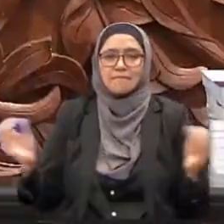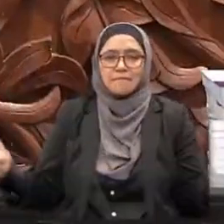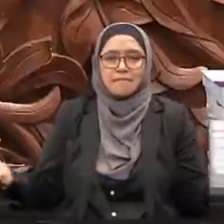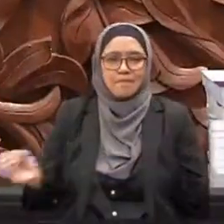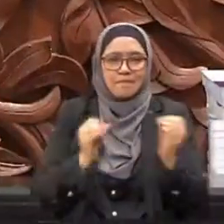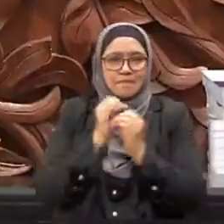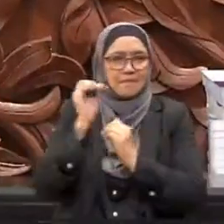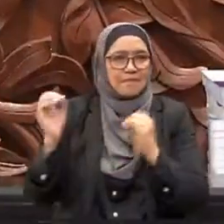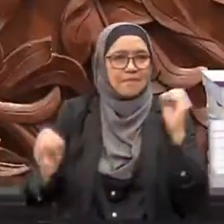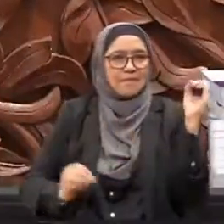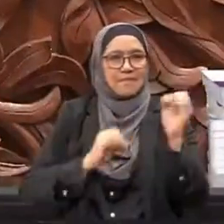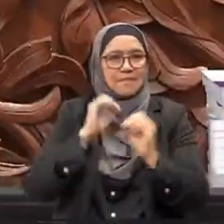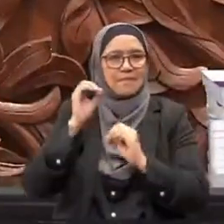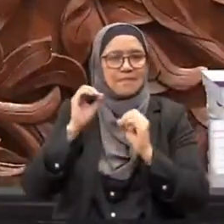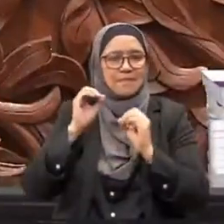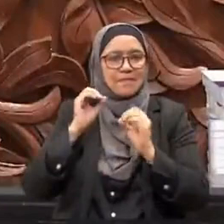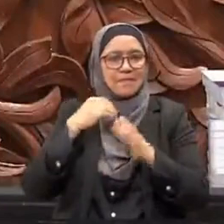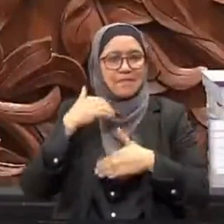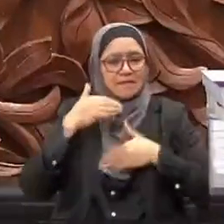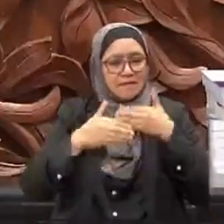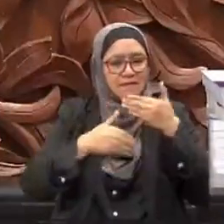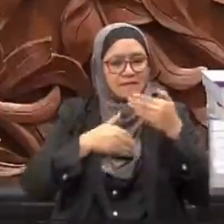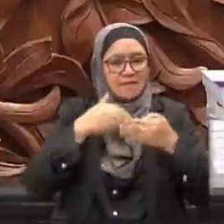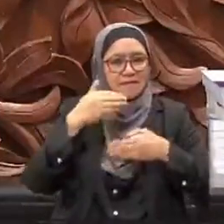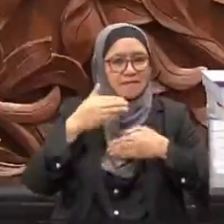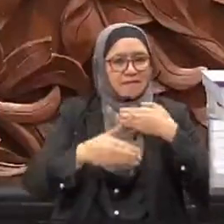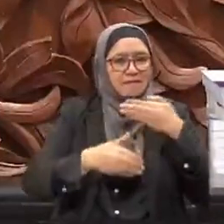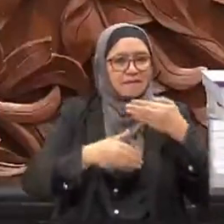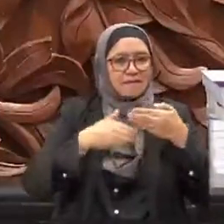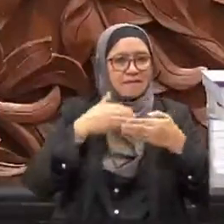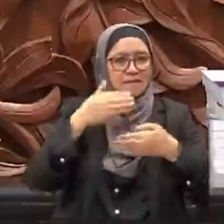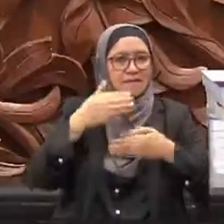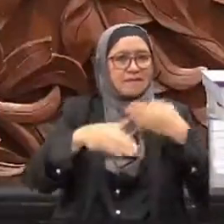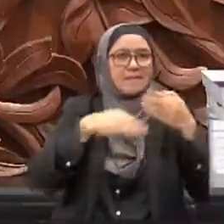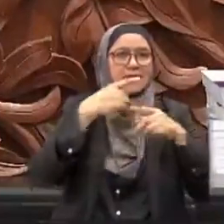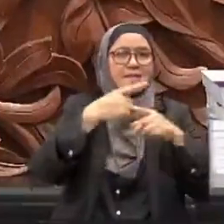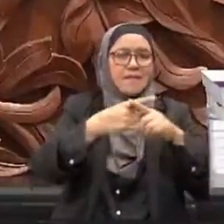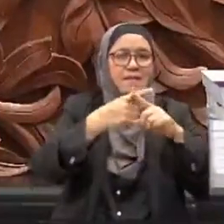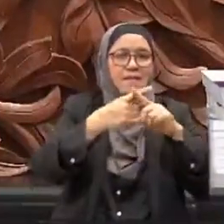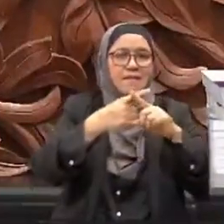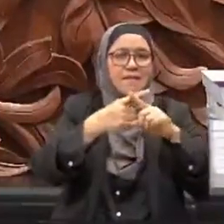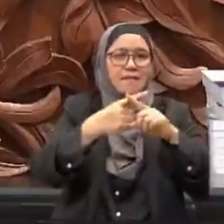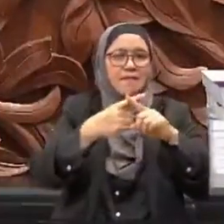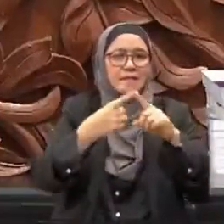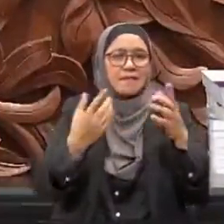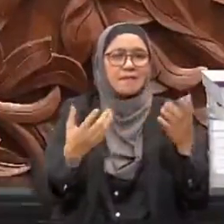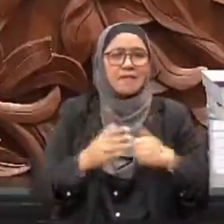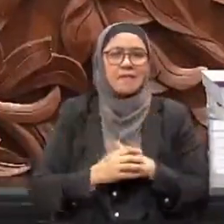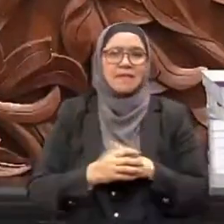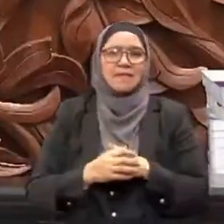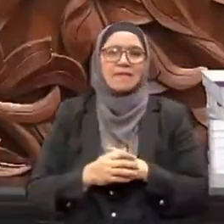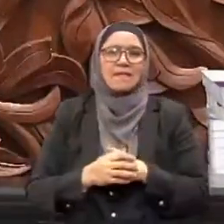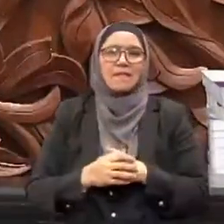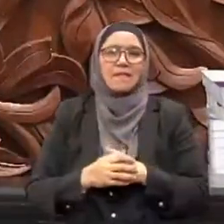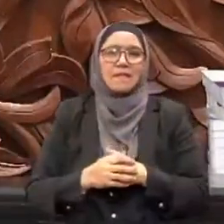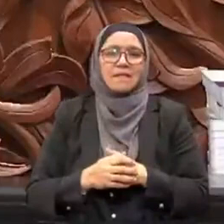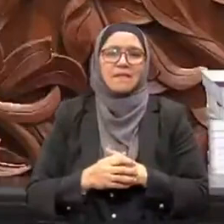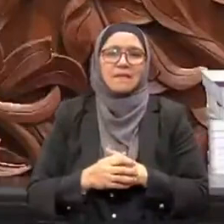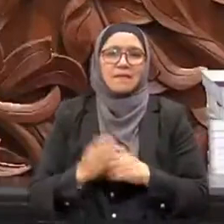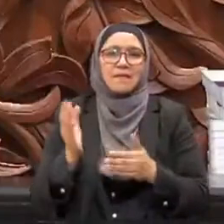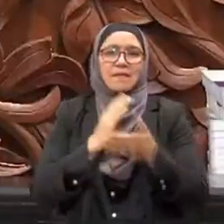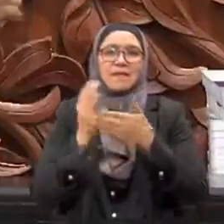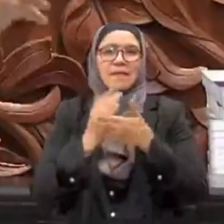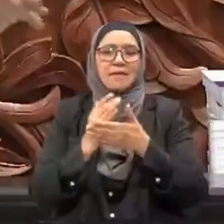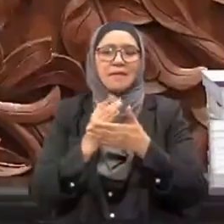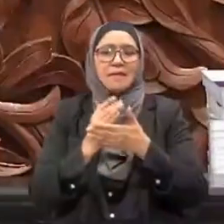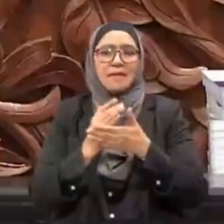para perjalanan dewan yang ada kecilnya sementara yang bercakap